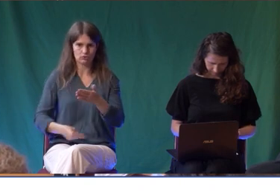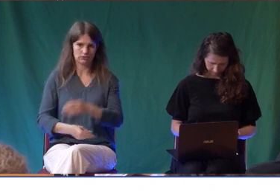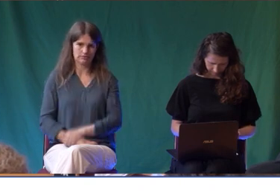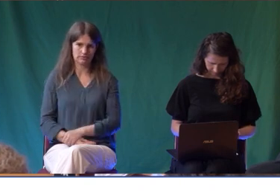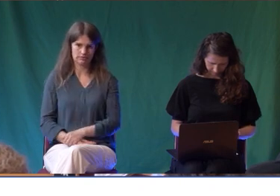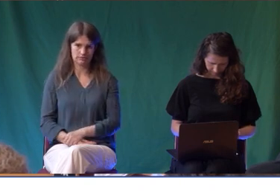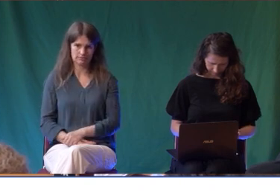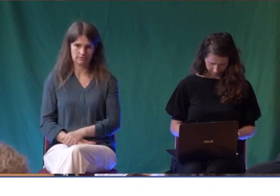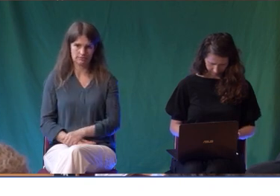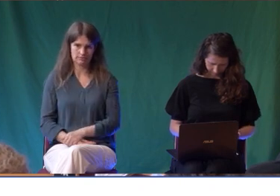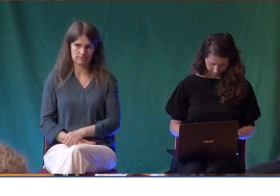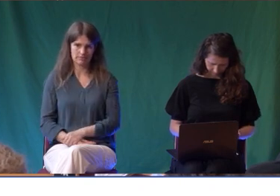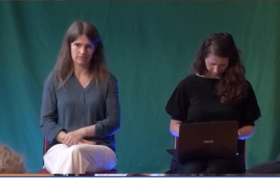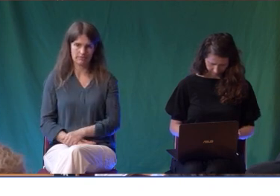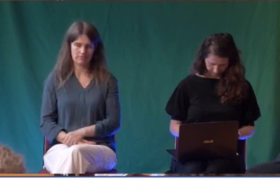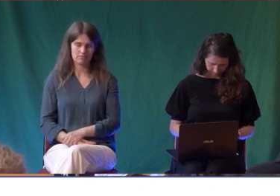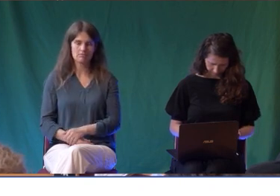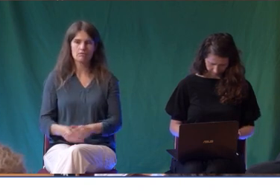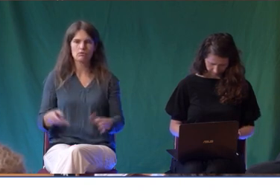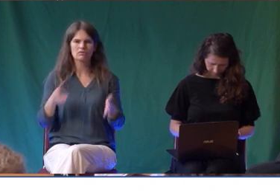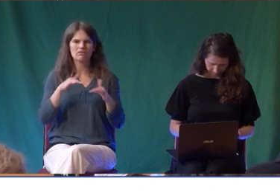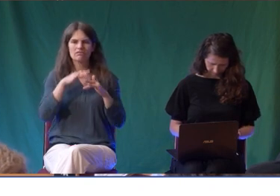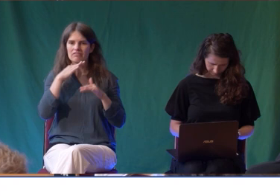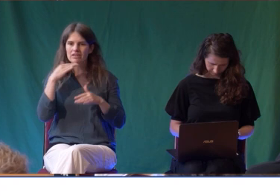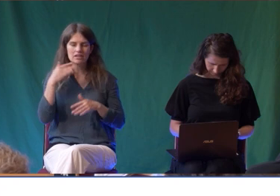viele Eltern machen schlechte Erfahrungen